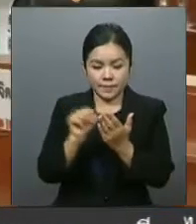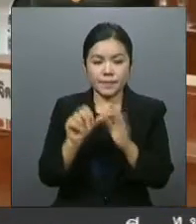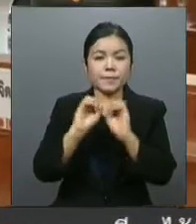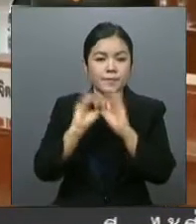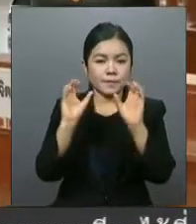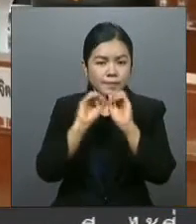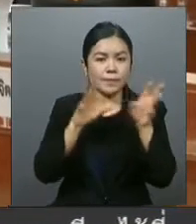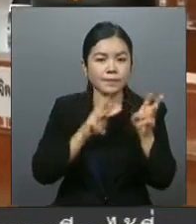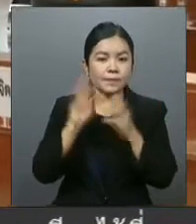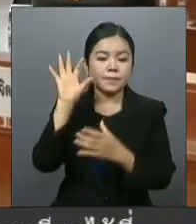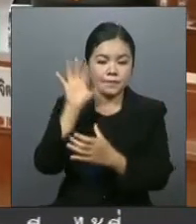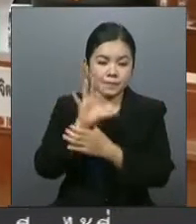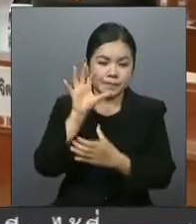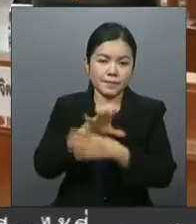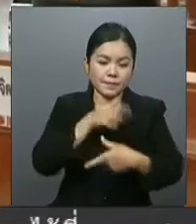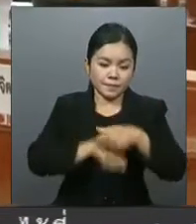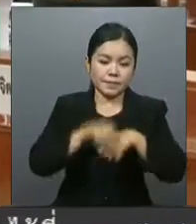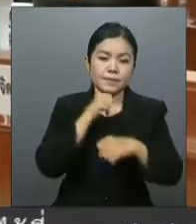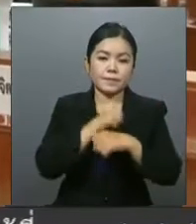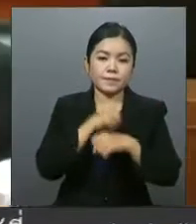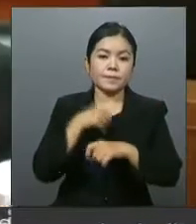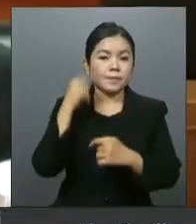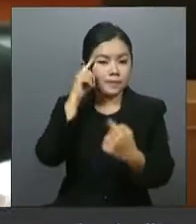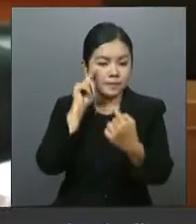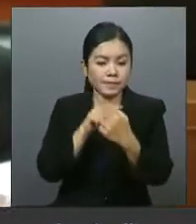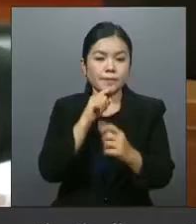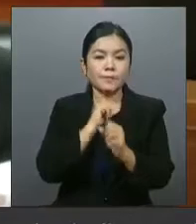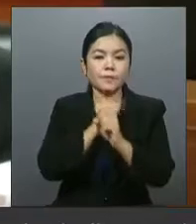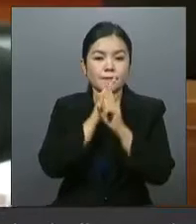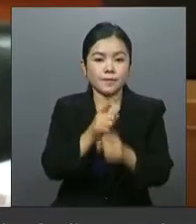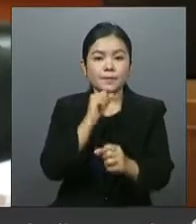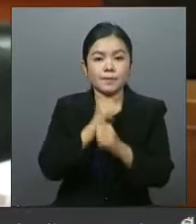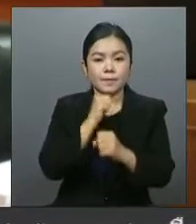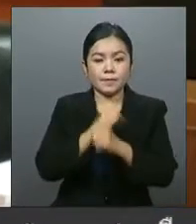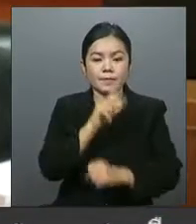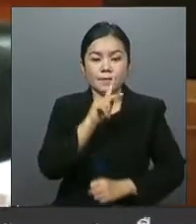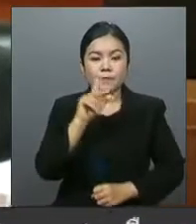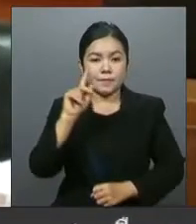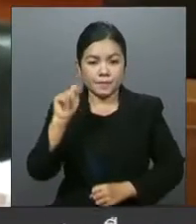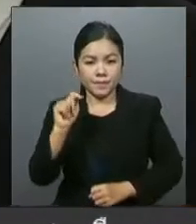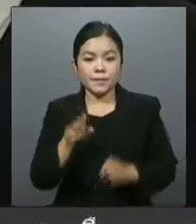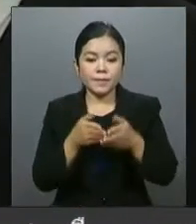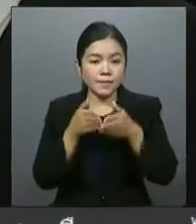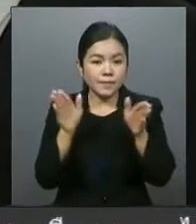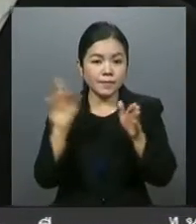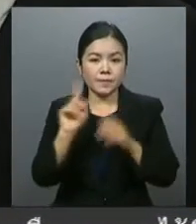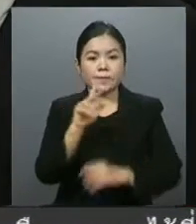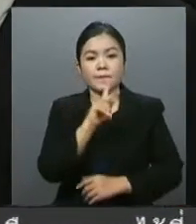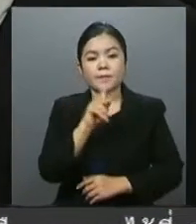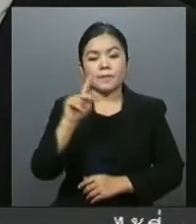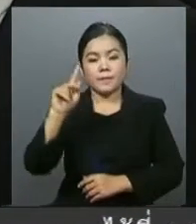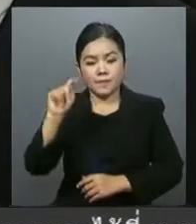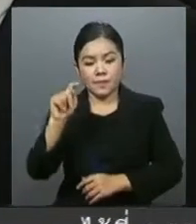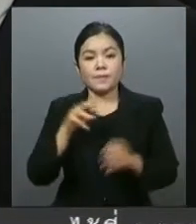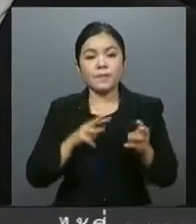นในการบังคับใช้และเพื่อให้สอดรับกับแนวทางการทำงานของกกต.ค่ะทั้งกรณีเปิดกว้างให้กกต.กำหนดเป็นค่าใ